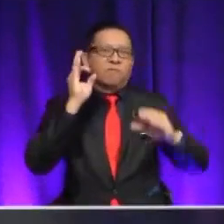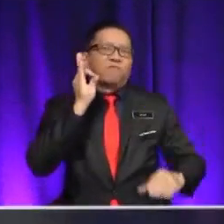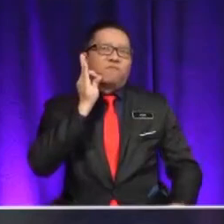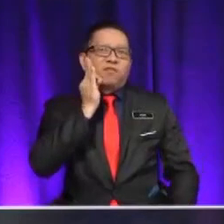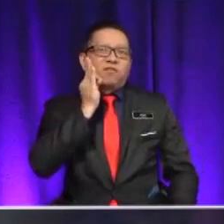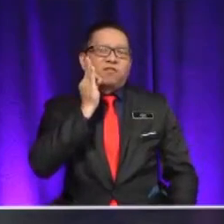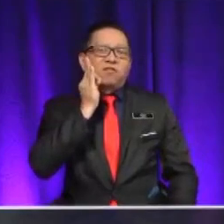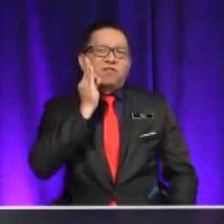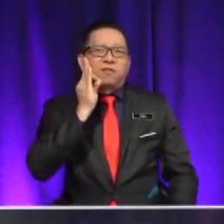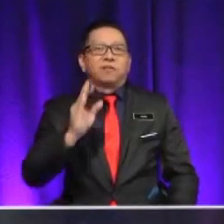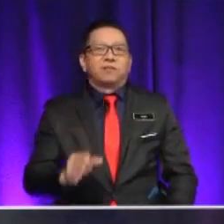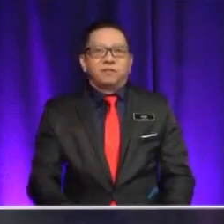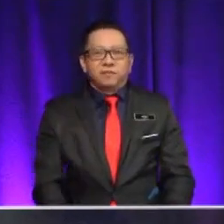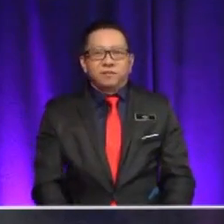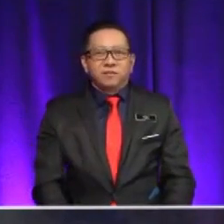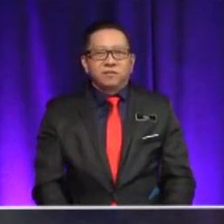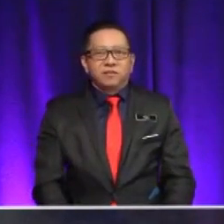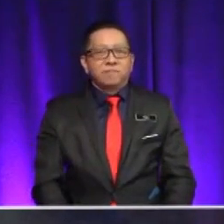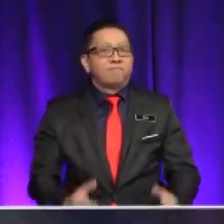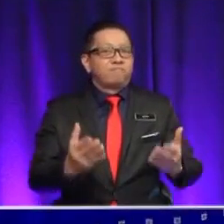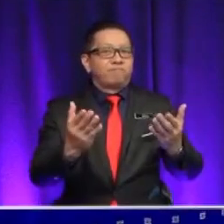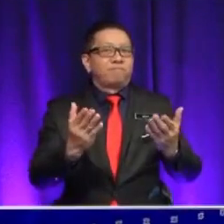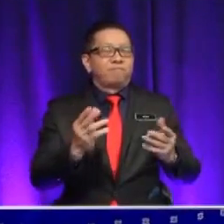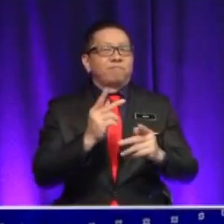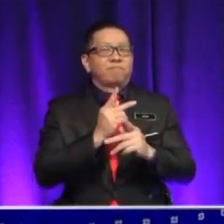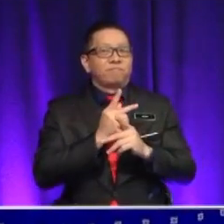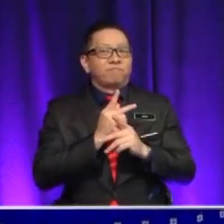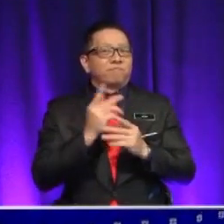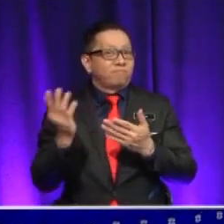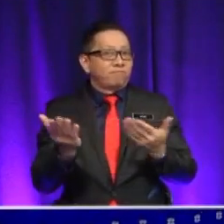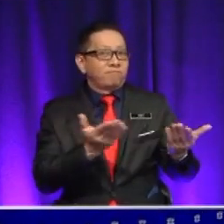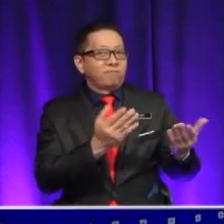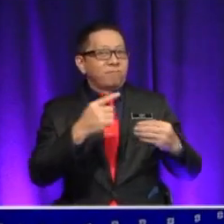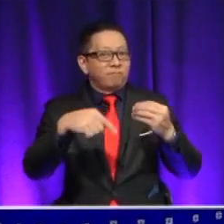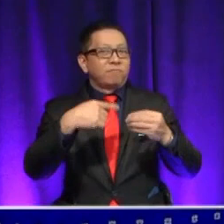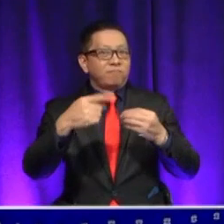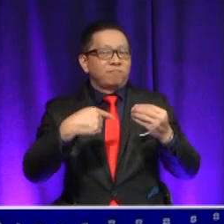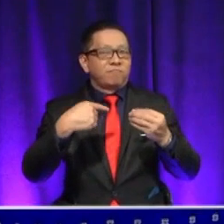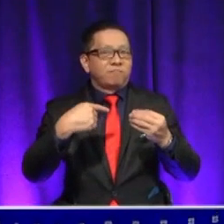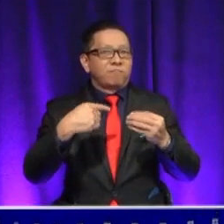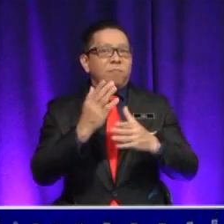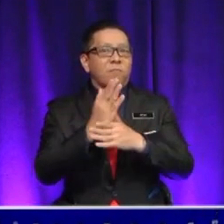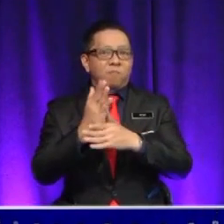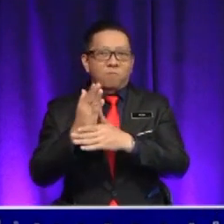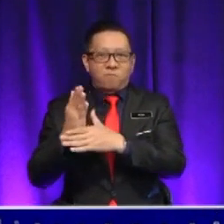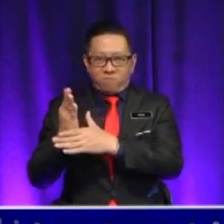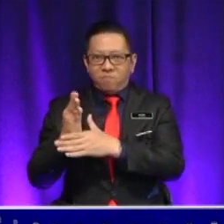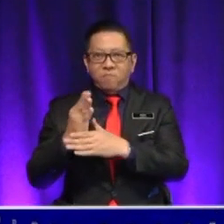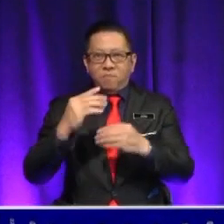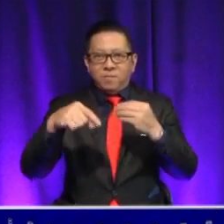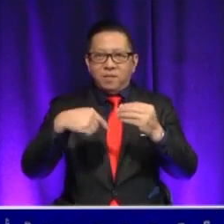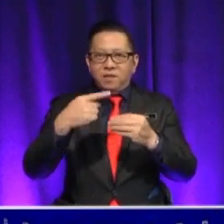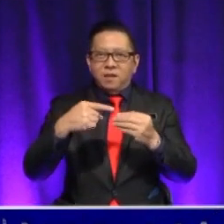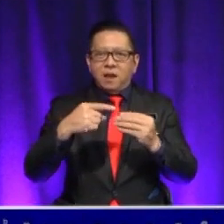Cikgu? Okey, Mira. Terima kasih. Jadi, seperti mana yang Cikgu Farah terangkan sebentar tadi, perkongsian kita hari ini adalah untuk kita